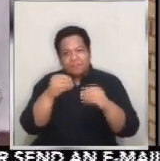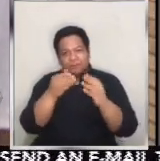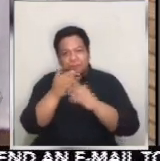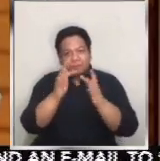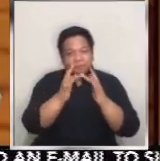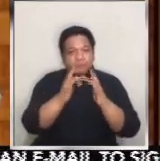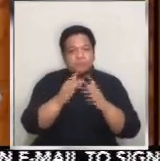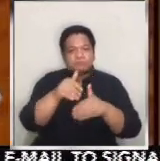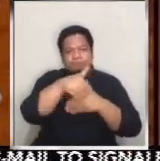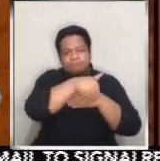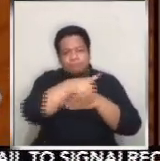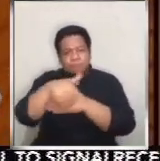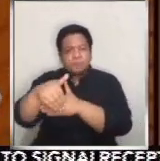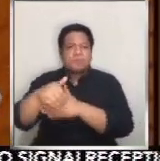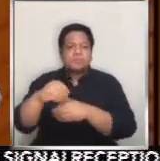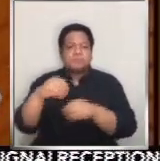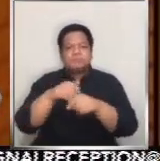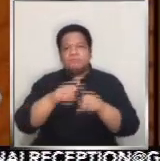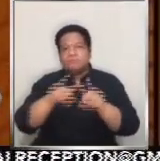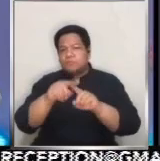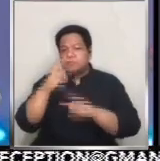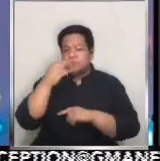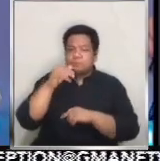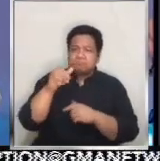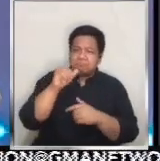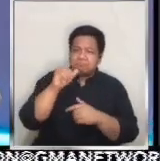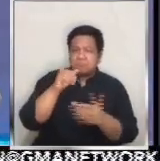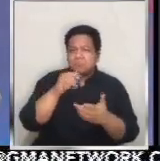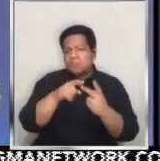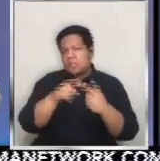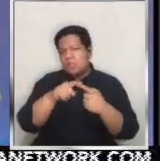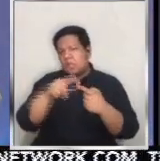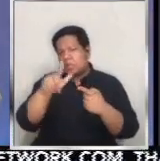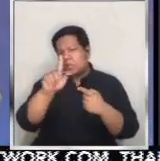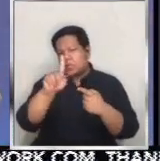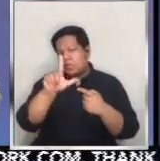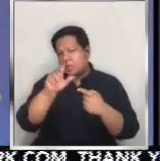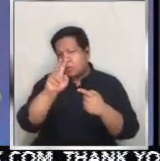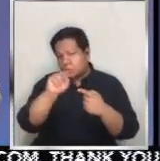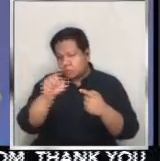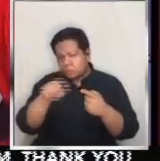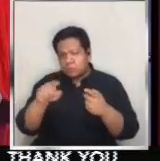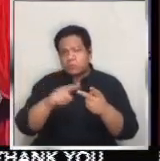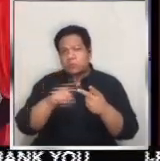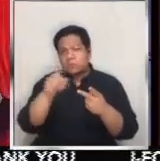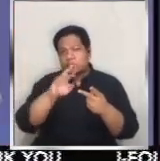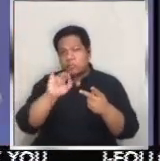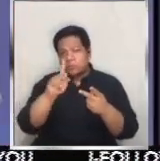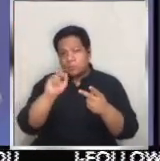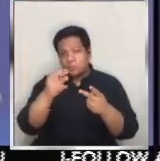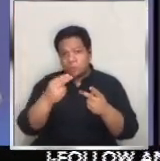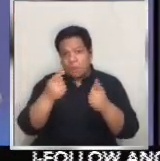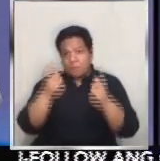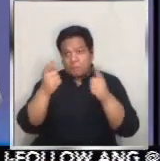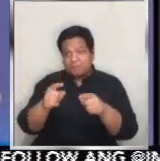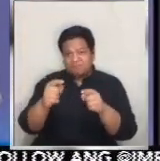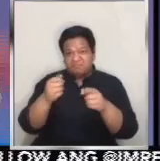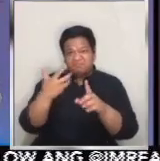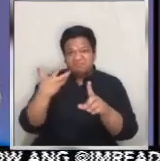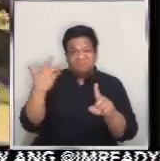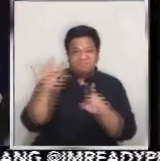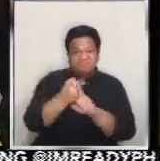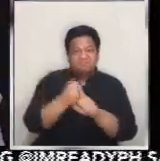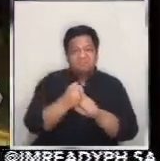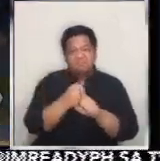mga comedy bar tulad ng Clowns at Zirko. Pero dahil sa COVID-19 pandemic, tinamaan ng husto ang mga live